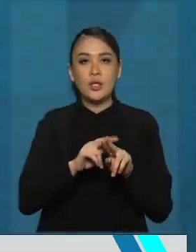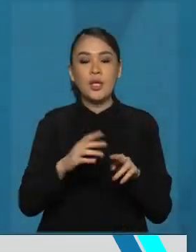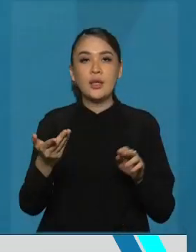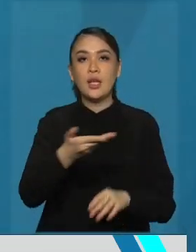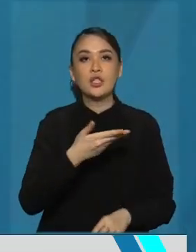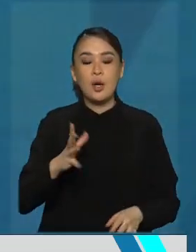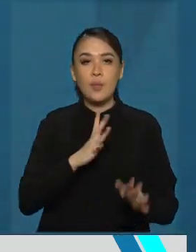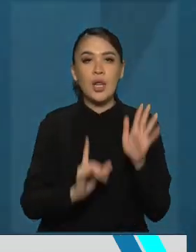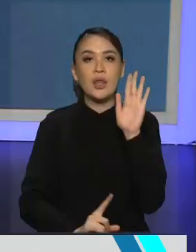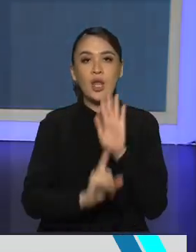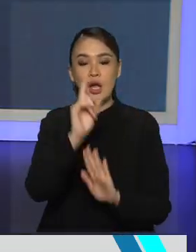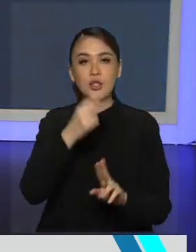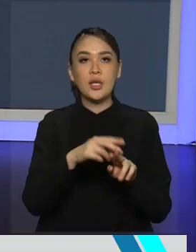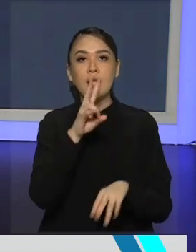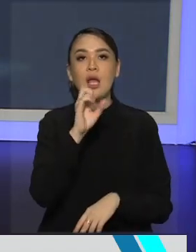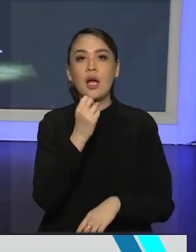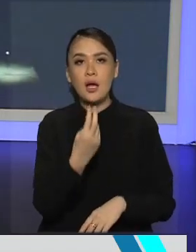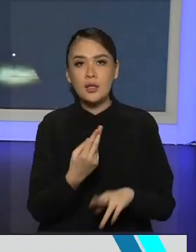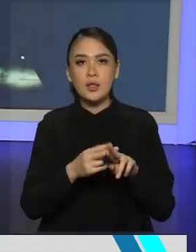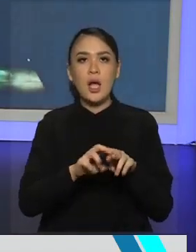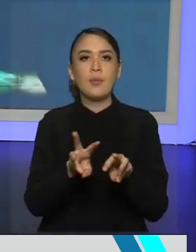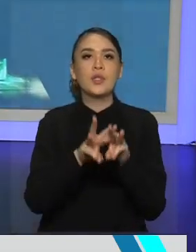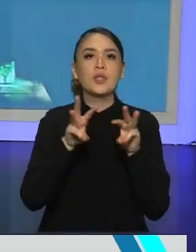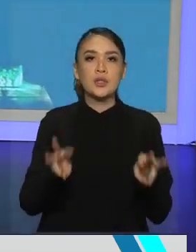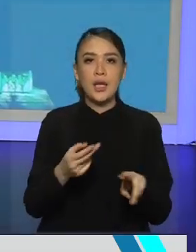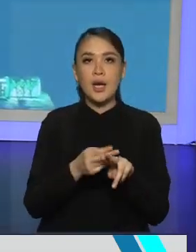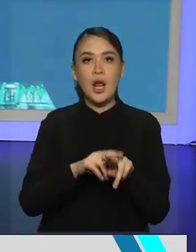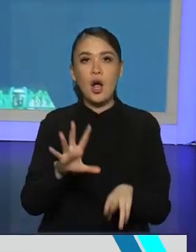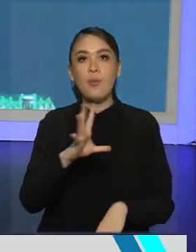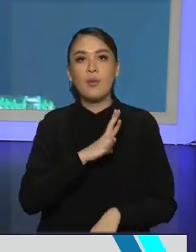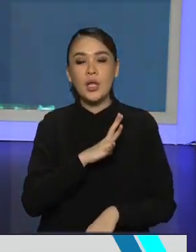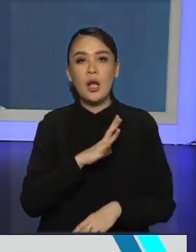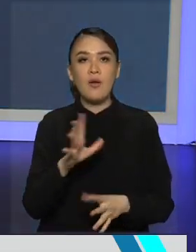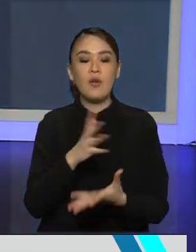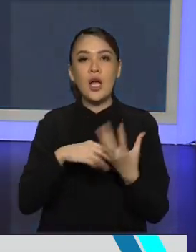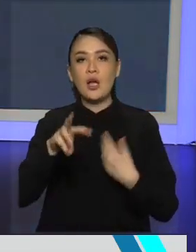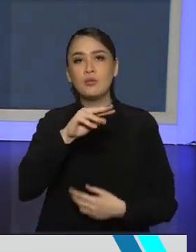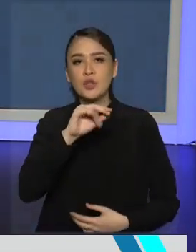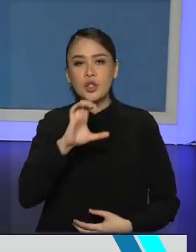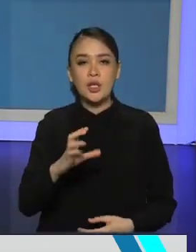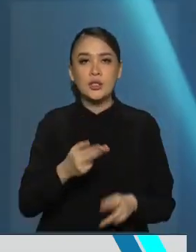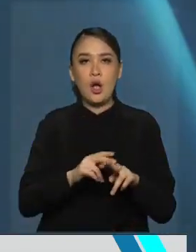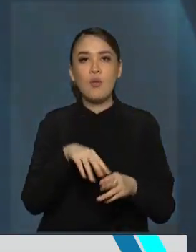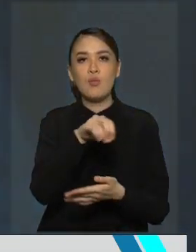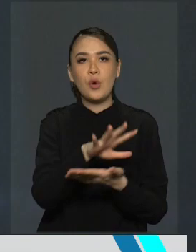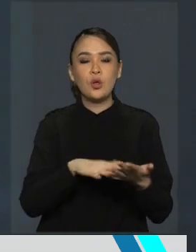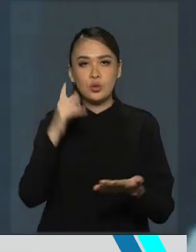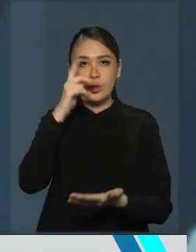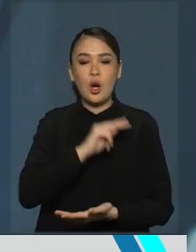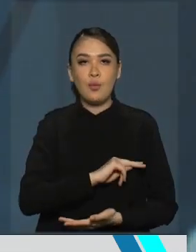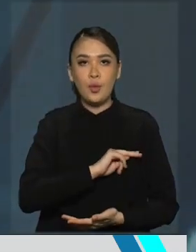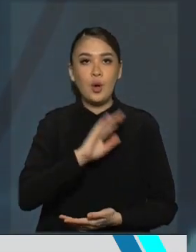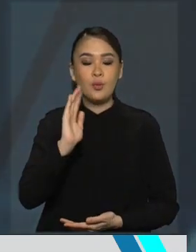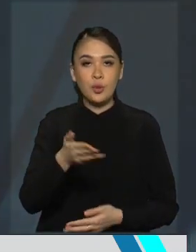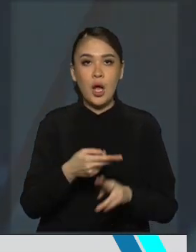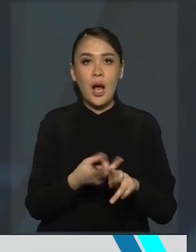начинания, которые мы начинали с Национальной гвардии, с Министерством обороны, с погранвойсками и с МЧС, я думаю, мы просто продолжим.